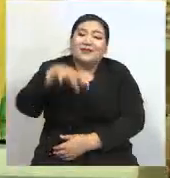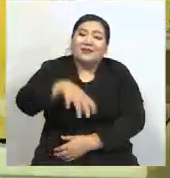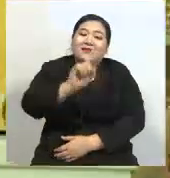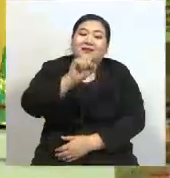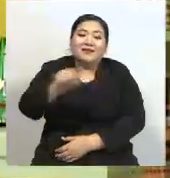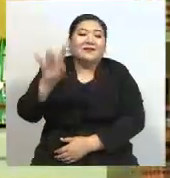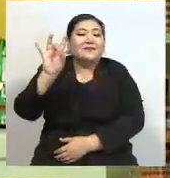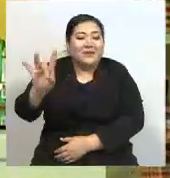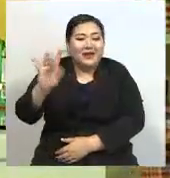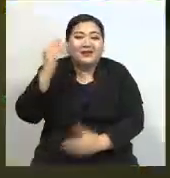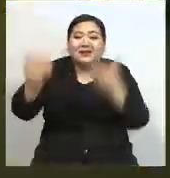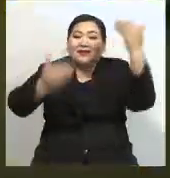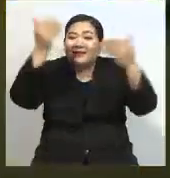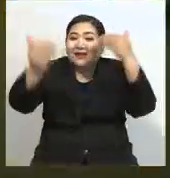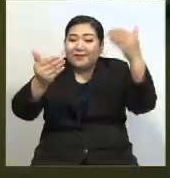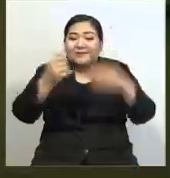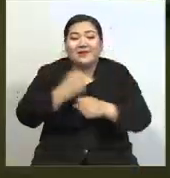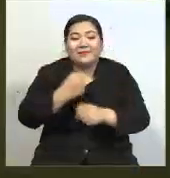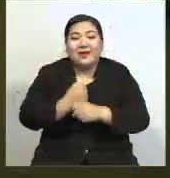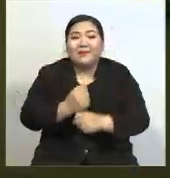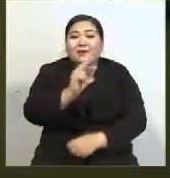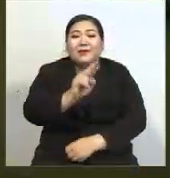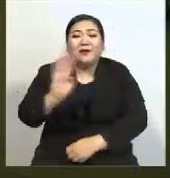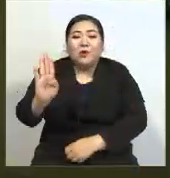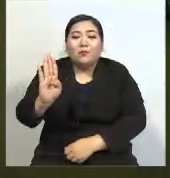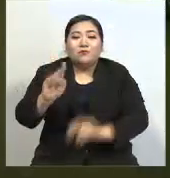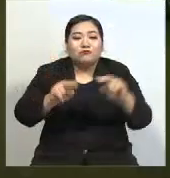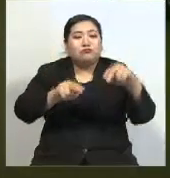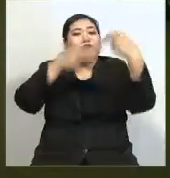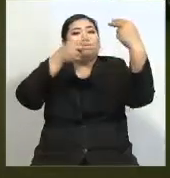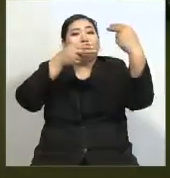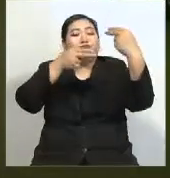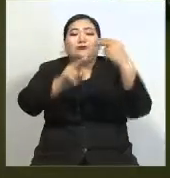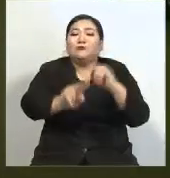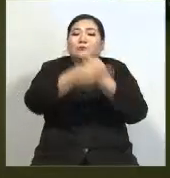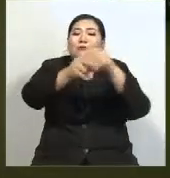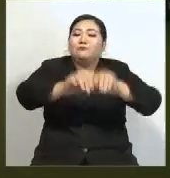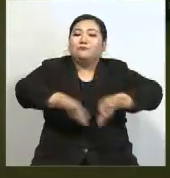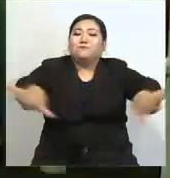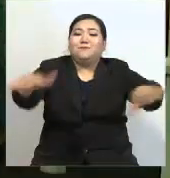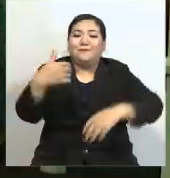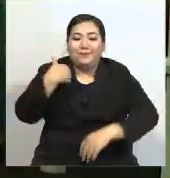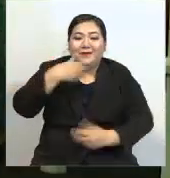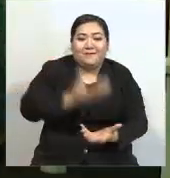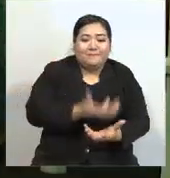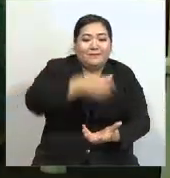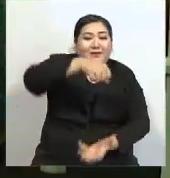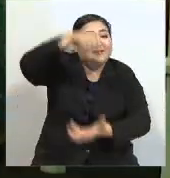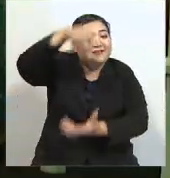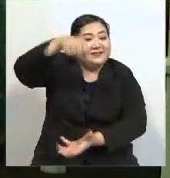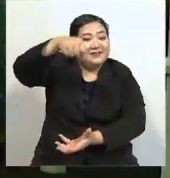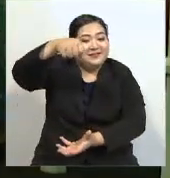ต8โดยกิจกรรมนี้ค่ะจัดทำผ่านระบบคอนเฟอเรนซ์นะคะซึ่งเป็นวิดีโอคอนเฟอเรนซ์มีปิ่นโตเถ